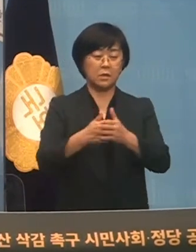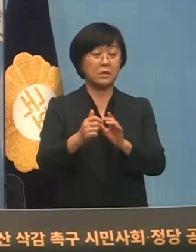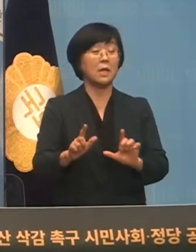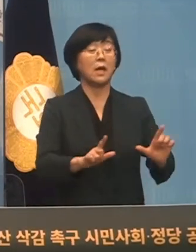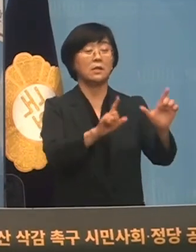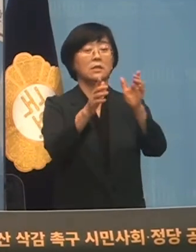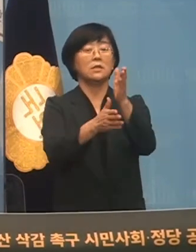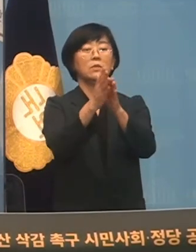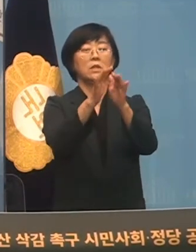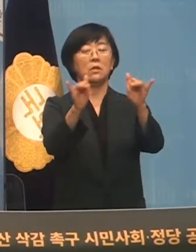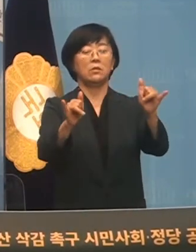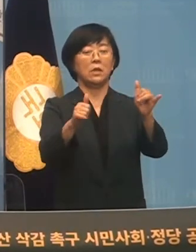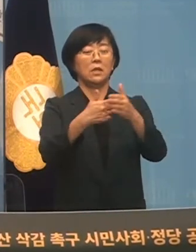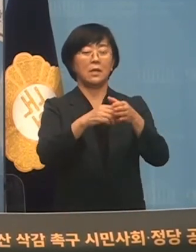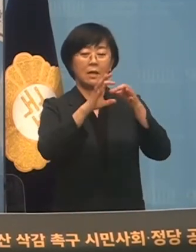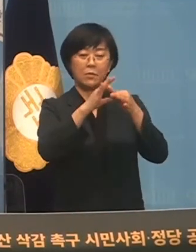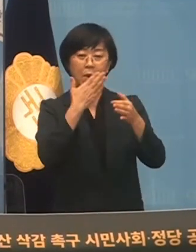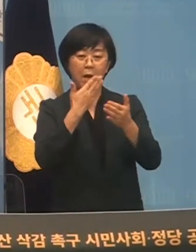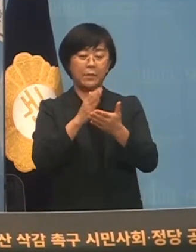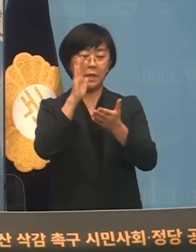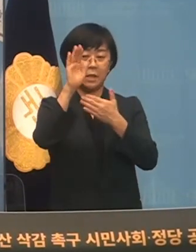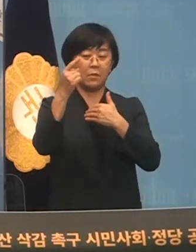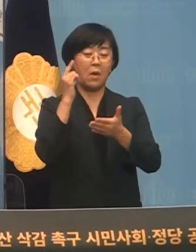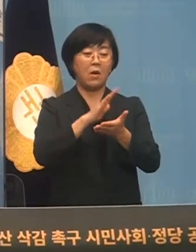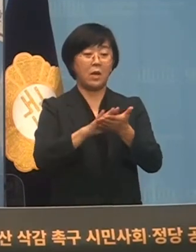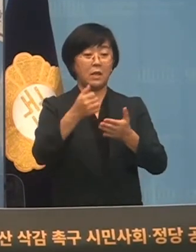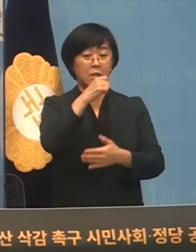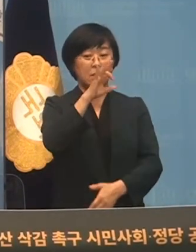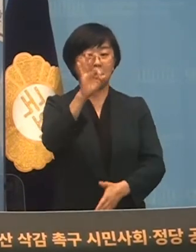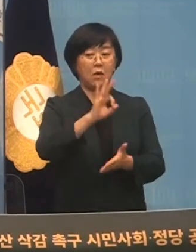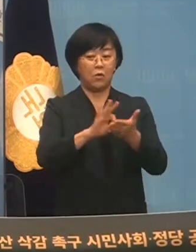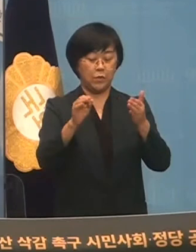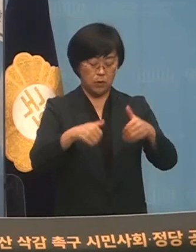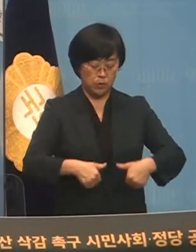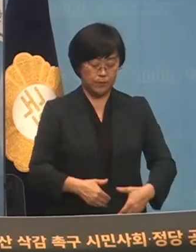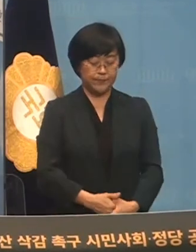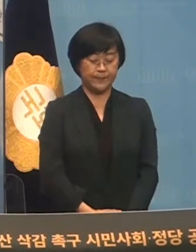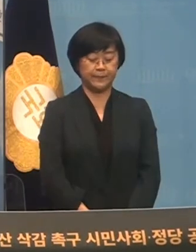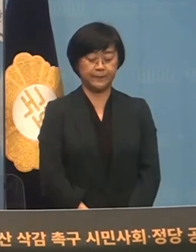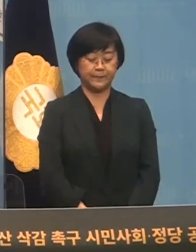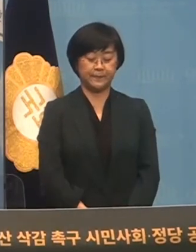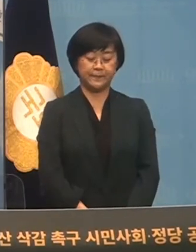삶, 그리고 지속가능한 미래와 평화의 예산을 사용해야 합니다.